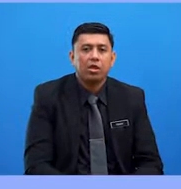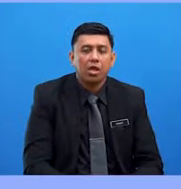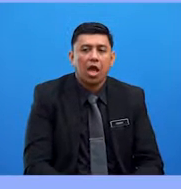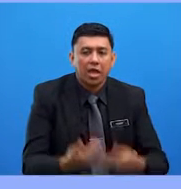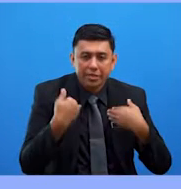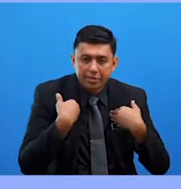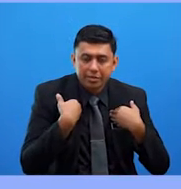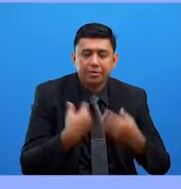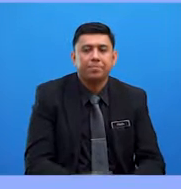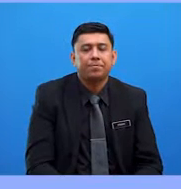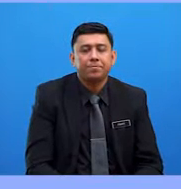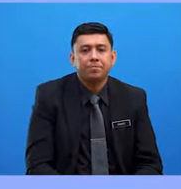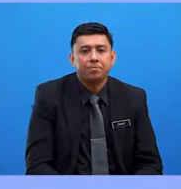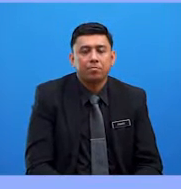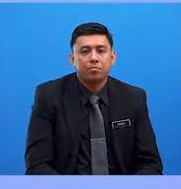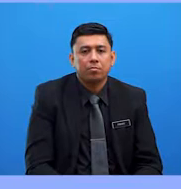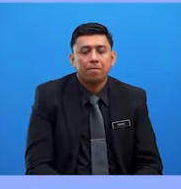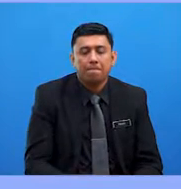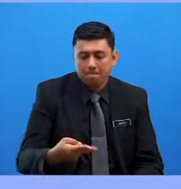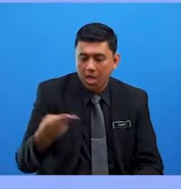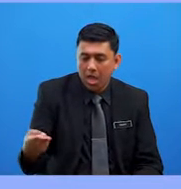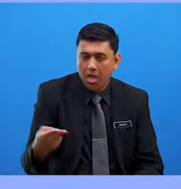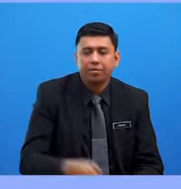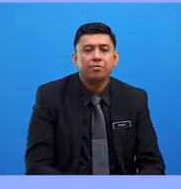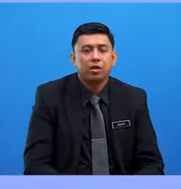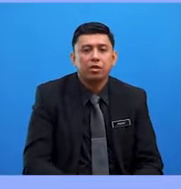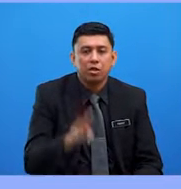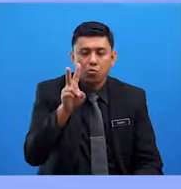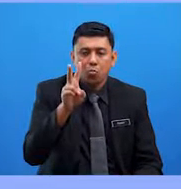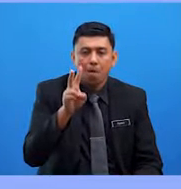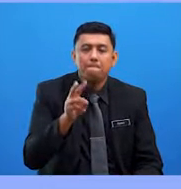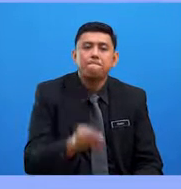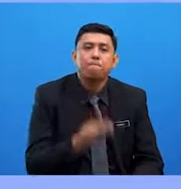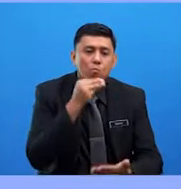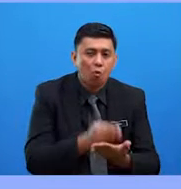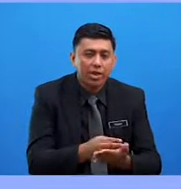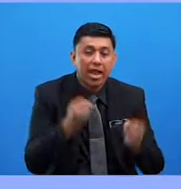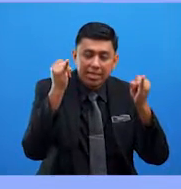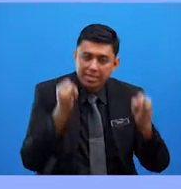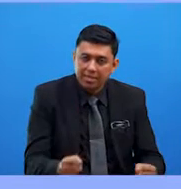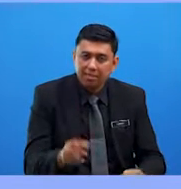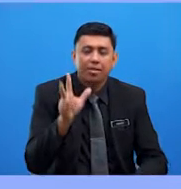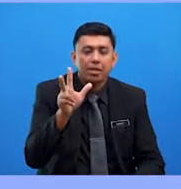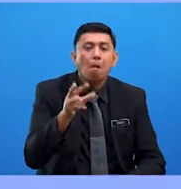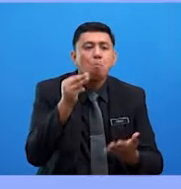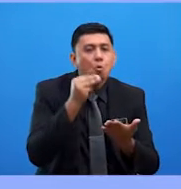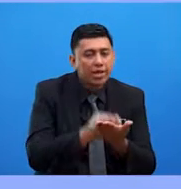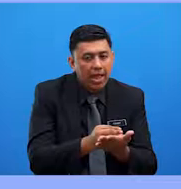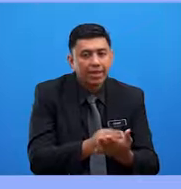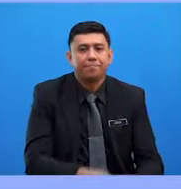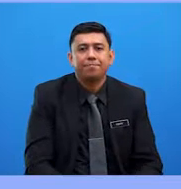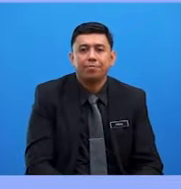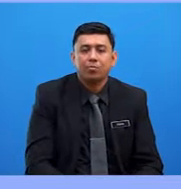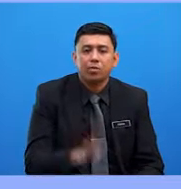daripada pertama, bahan mentah. Kedua, modal insan. Ketiga, modal.